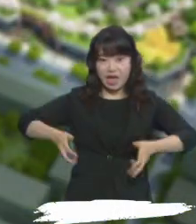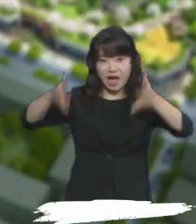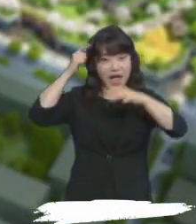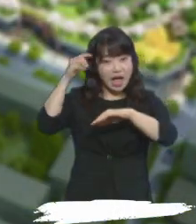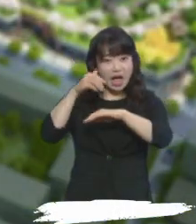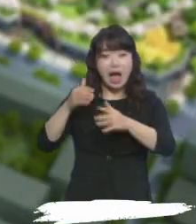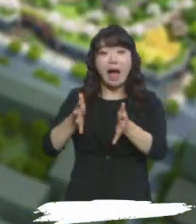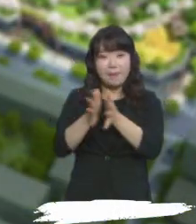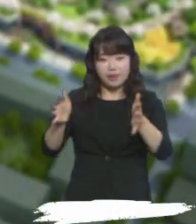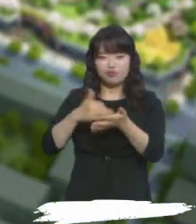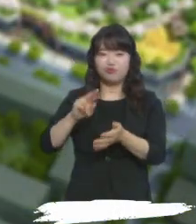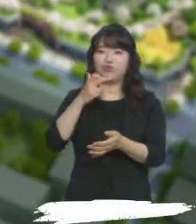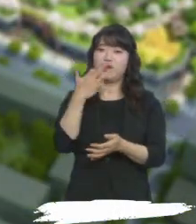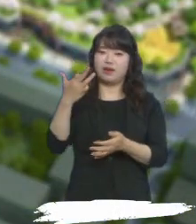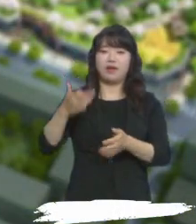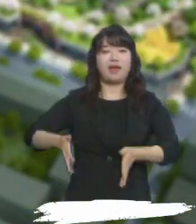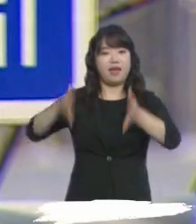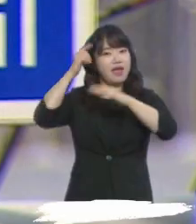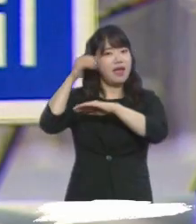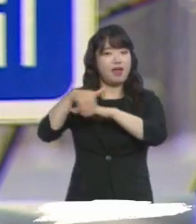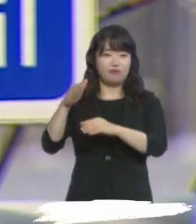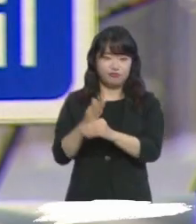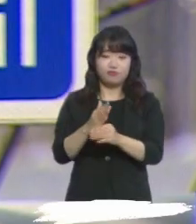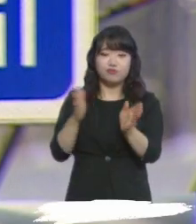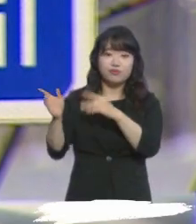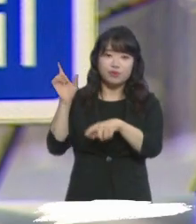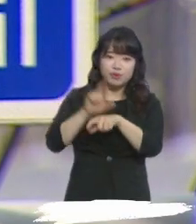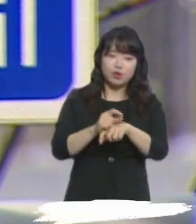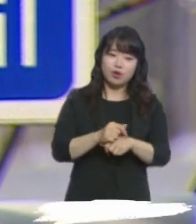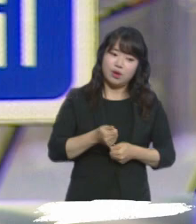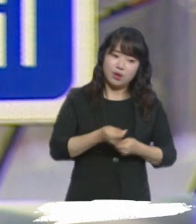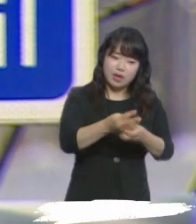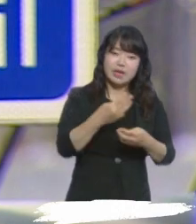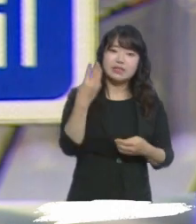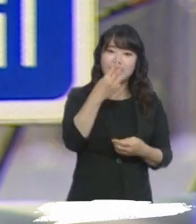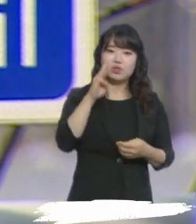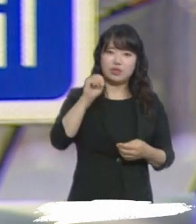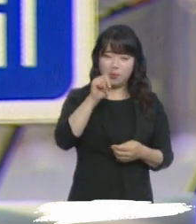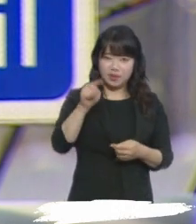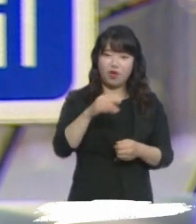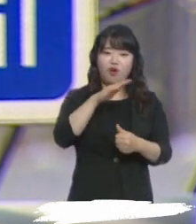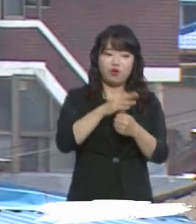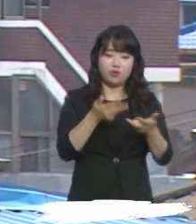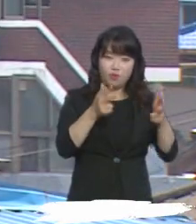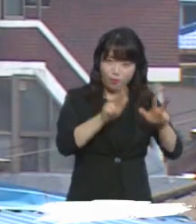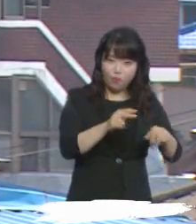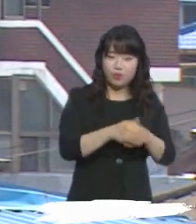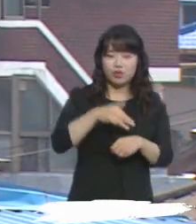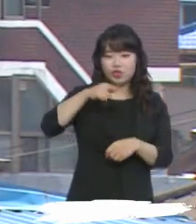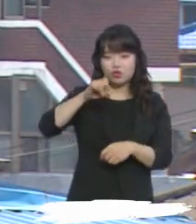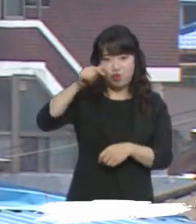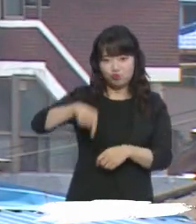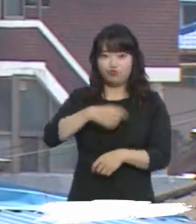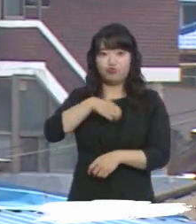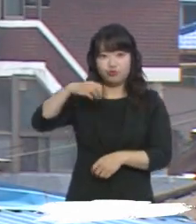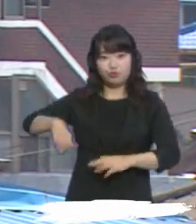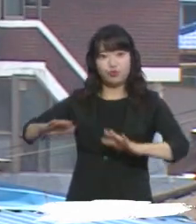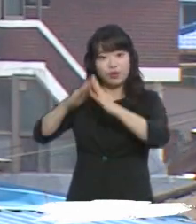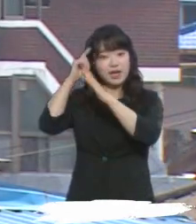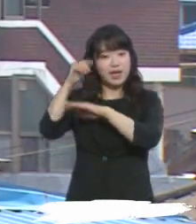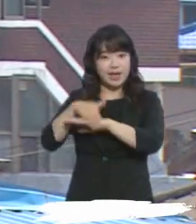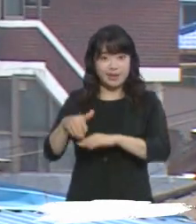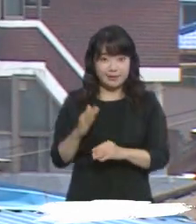아파트 16개 동이 들어섭니다. 이와 함께 3천 제곱미터 규모의 어린이 공원과 청구동 주민센터가